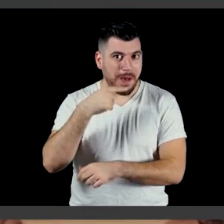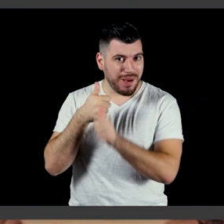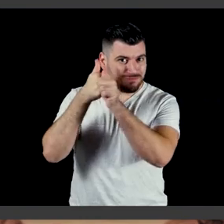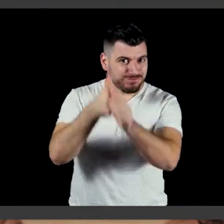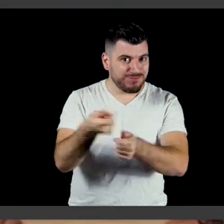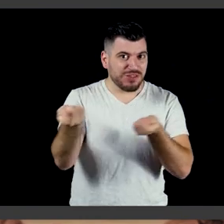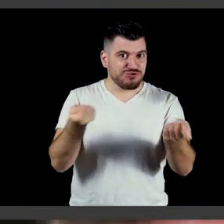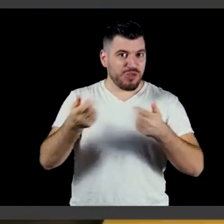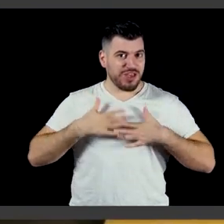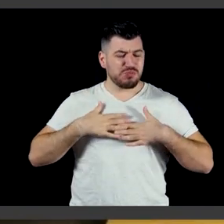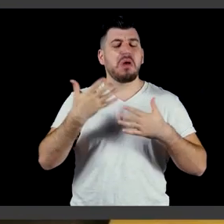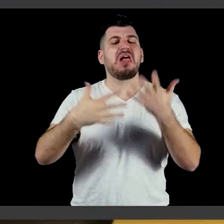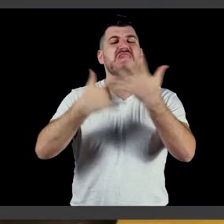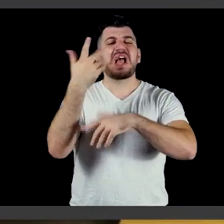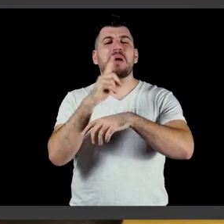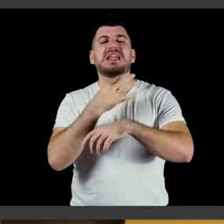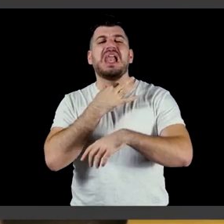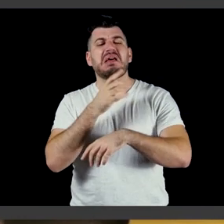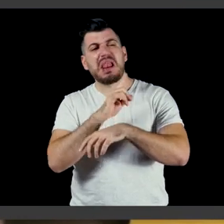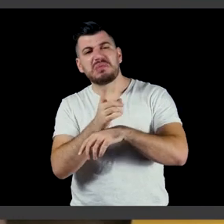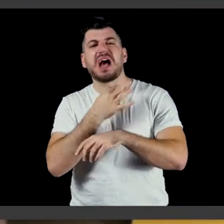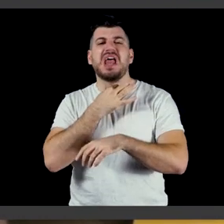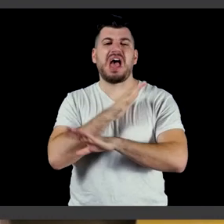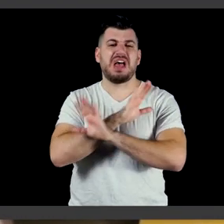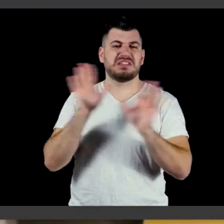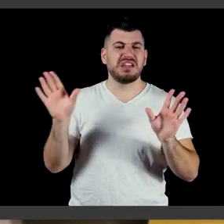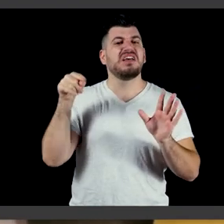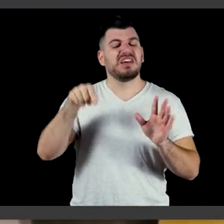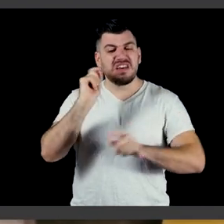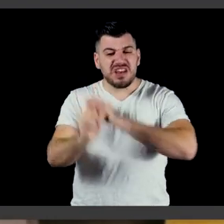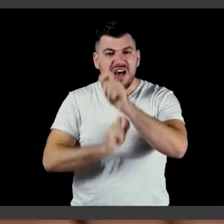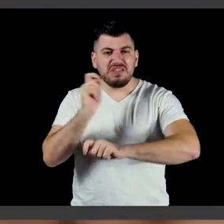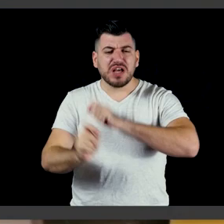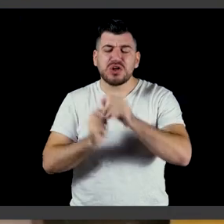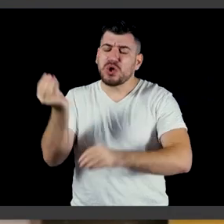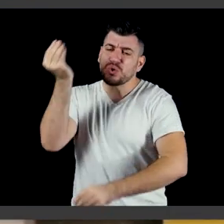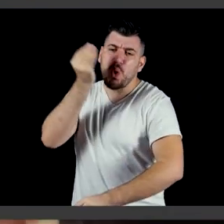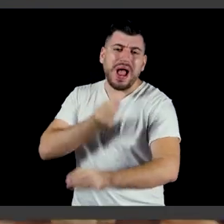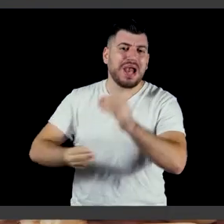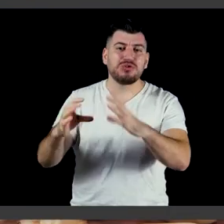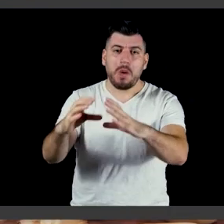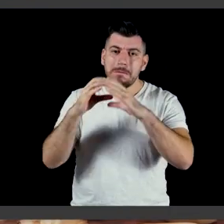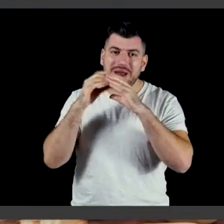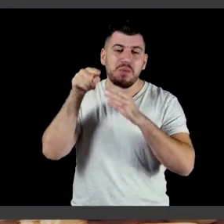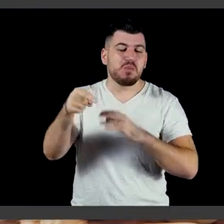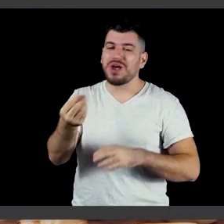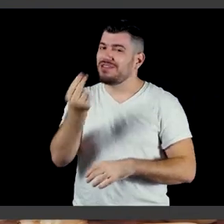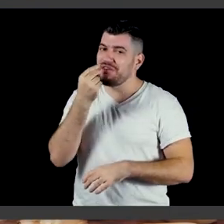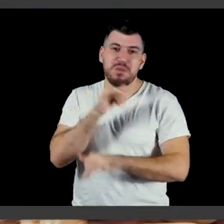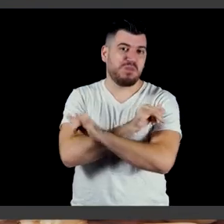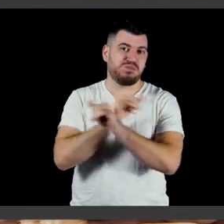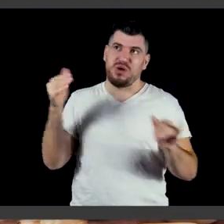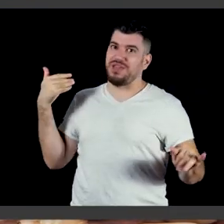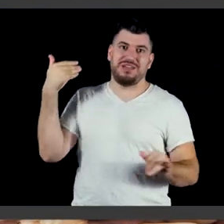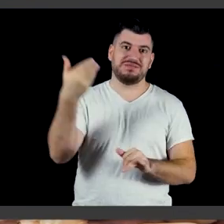τις οδηγίες μου, σε 1 τέταρτο, 15 λεπτά maximum θα είναι έτοιμο το καλύτερο, μα καλύτερο μπέργκερ που έχετε